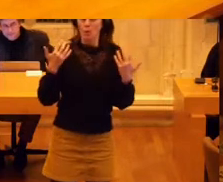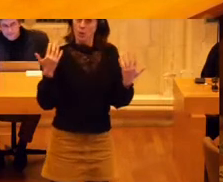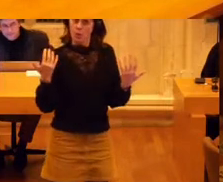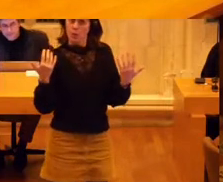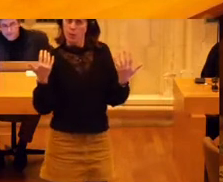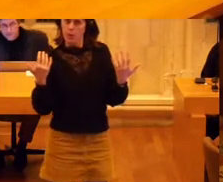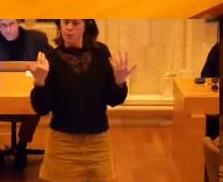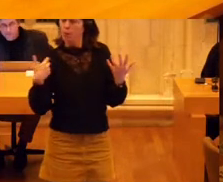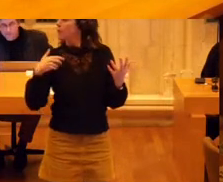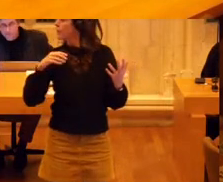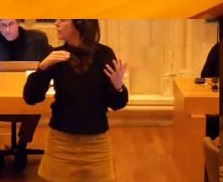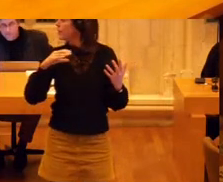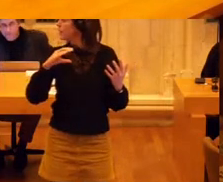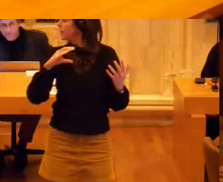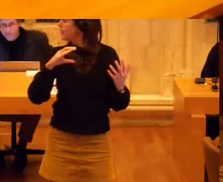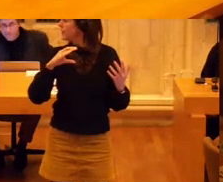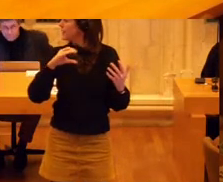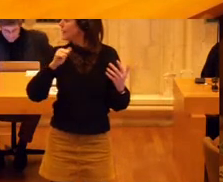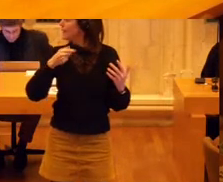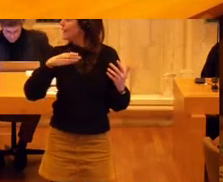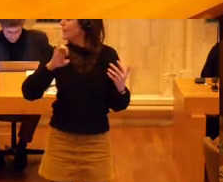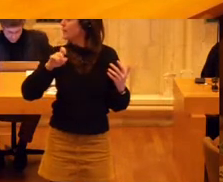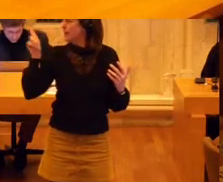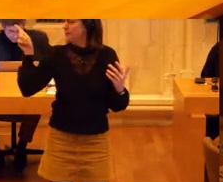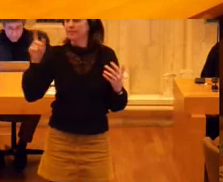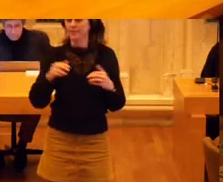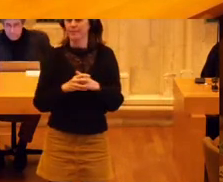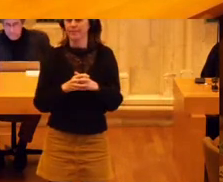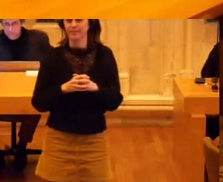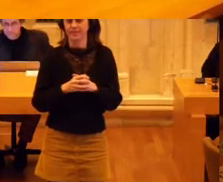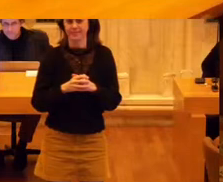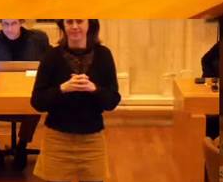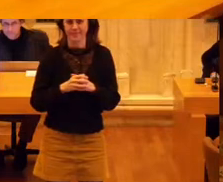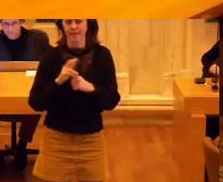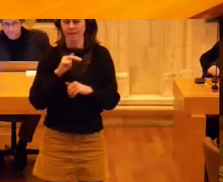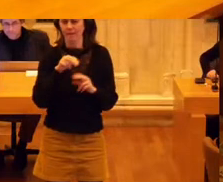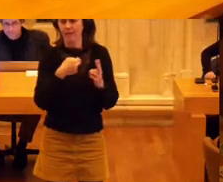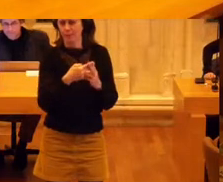voilà, Camille va répondre. Voilà, il n'y a pas de sujet.